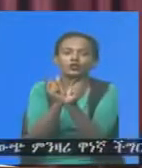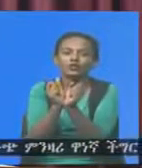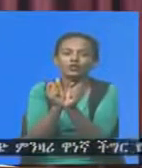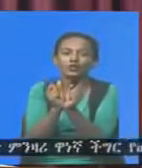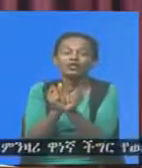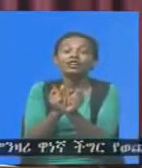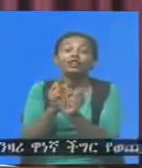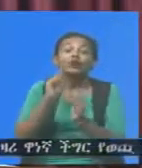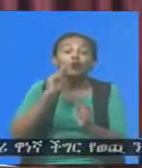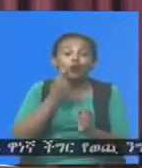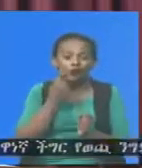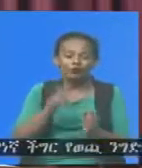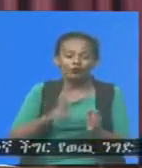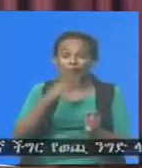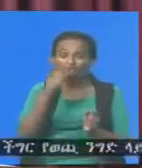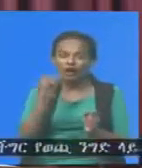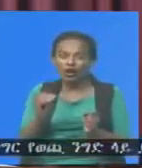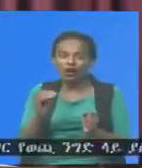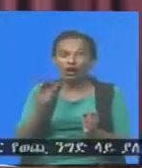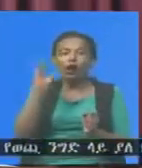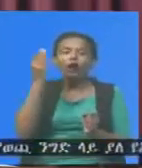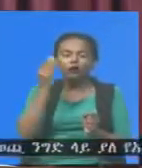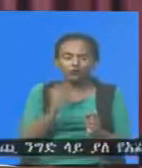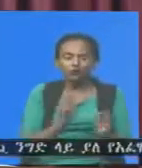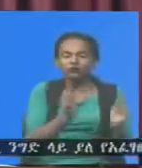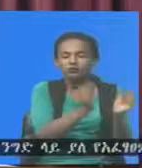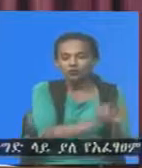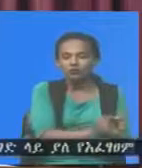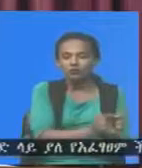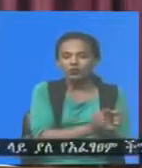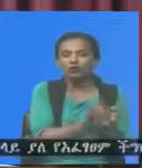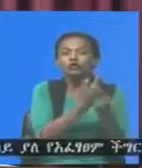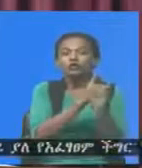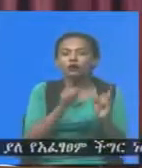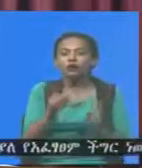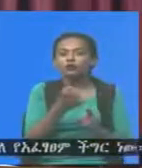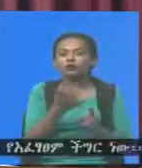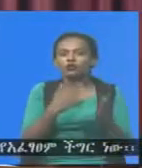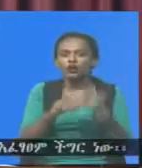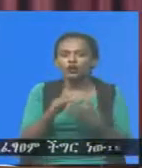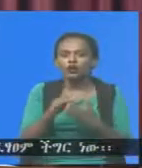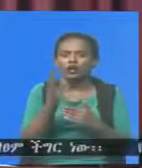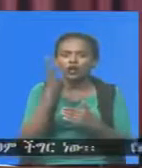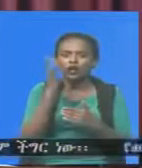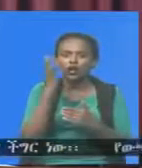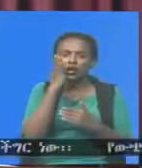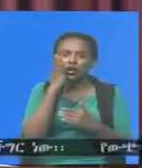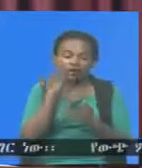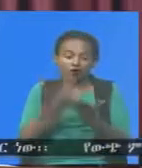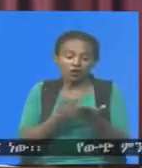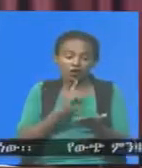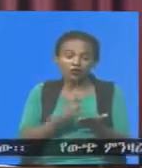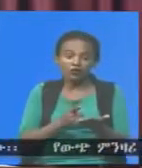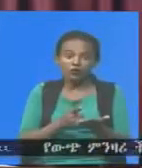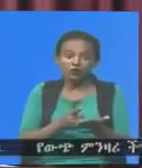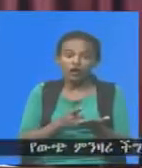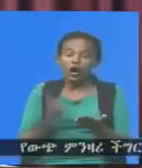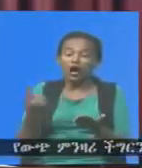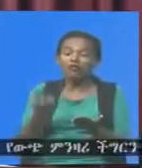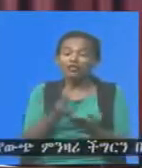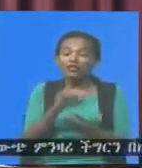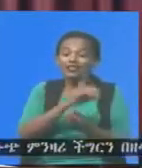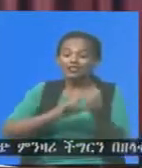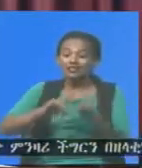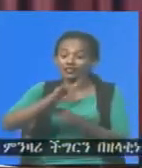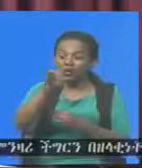እንኳን ደቡብ አፍሪካና ሐዋሳም እንኳን ተቻለ ነጻ መሆን ይሄ አደገኛ ነው፣ ጎጂ ነው። ከዚህ ጋር ተያይዞ አንዳንዴ ክልል